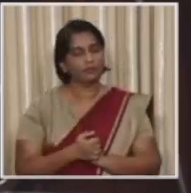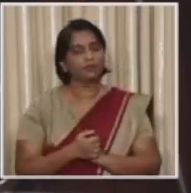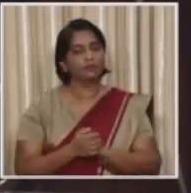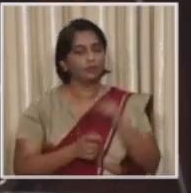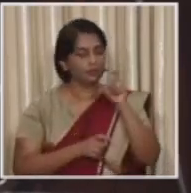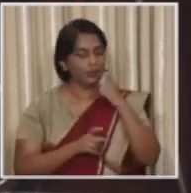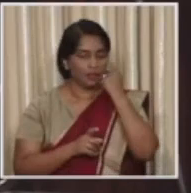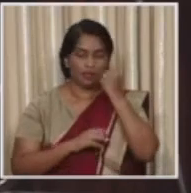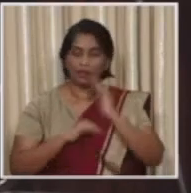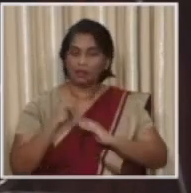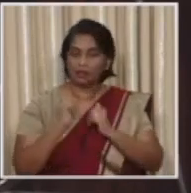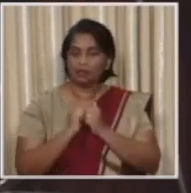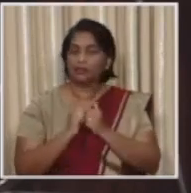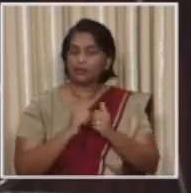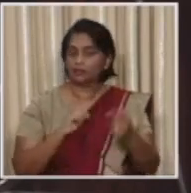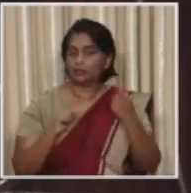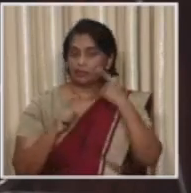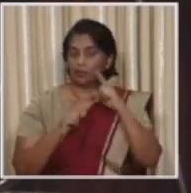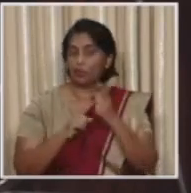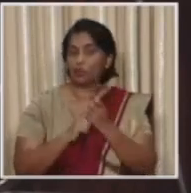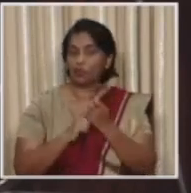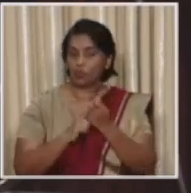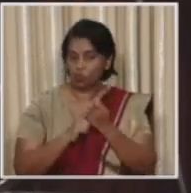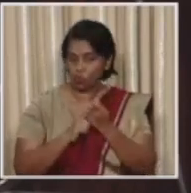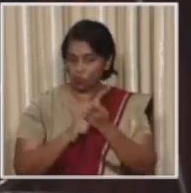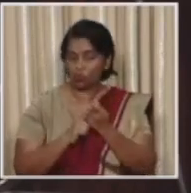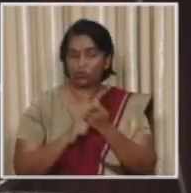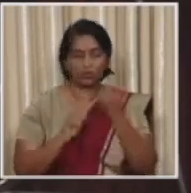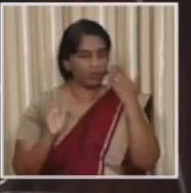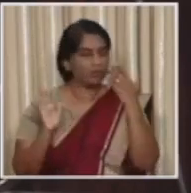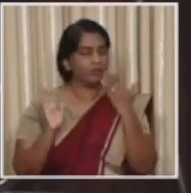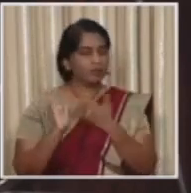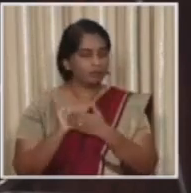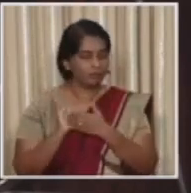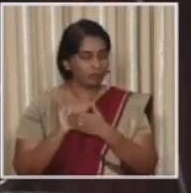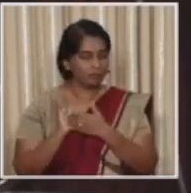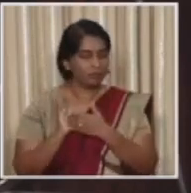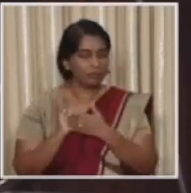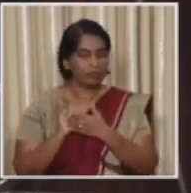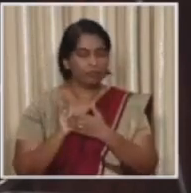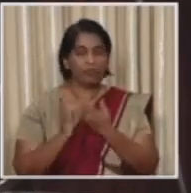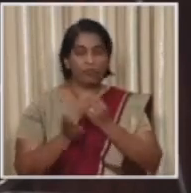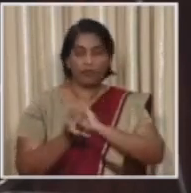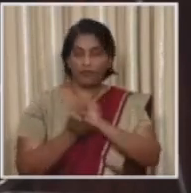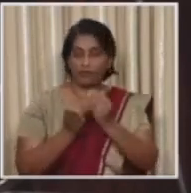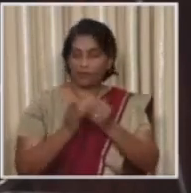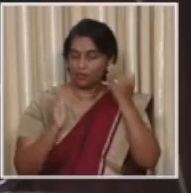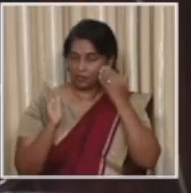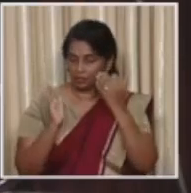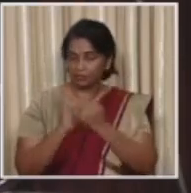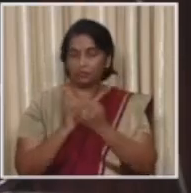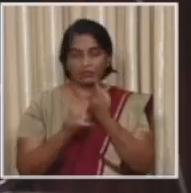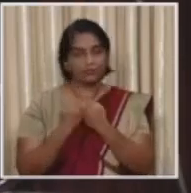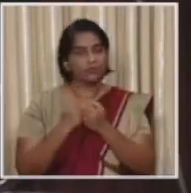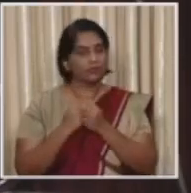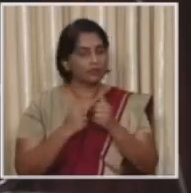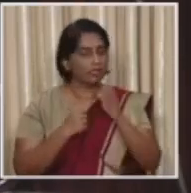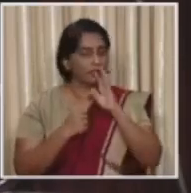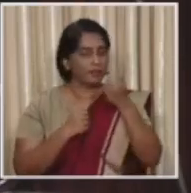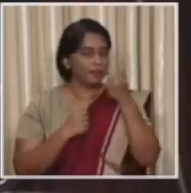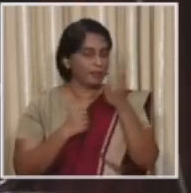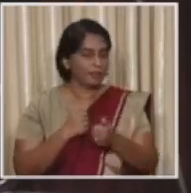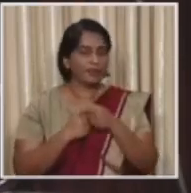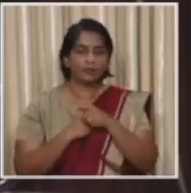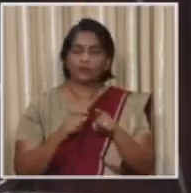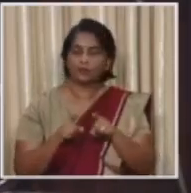යෝජනාවල ප්‍රායෝගිකත්වය සම්බන්ධයෙන් කියන්නේ මුදල් සම්බන්ධයෙන් නැත්නම් ඒ සඳහා අරමුදල් සම්බන්ධයෙන් ඒ විශ්ලේෂණය කිරීම ඉතාමත්ම සුදුසු